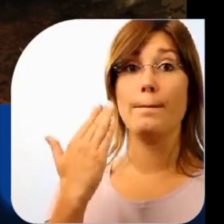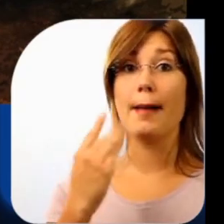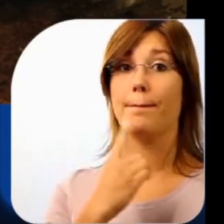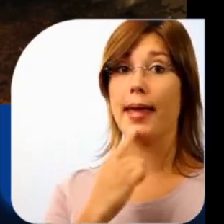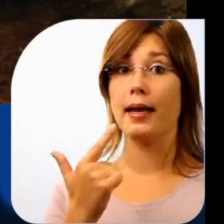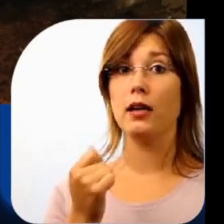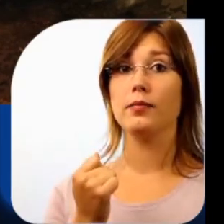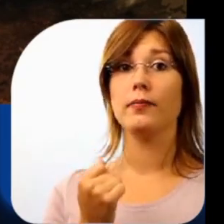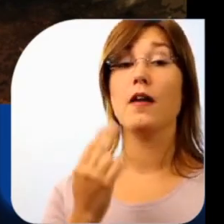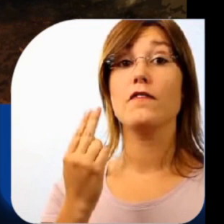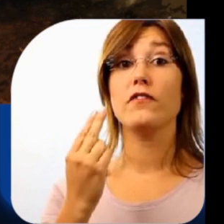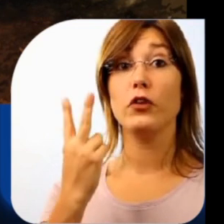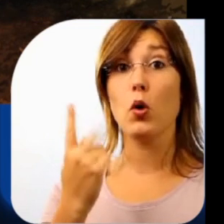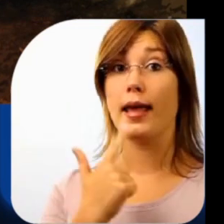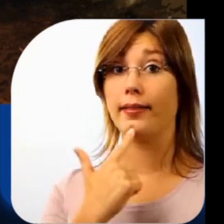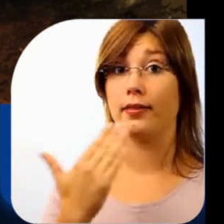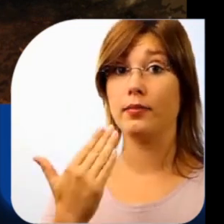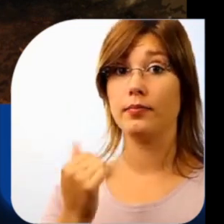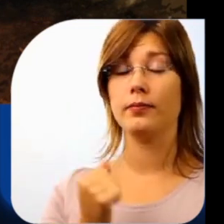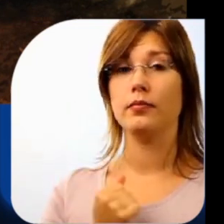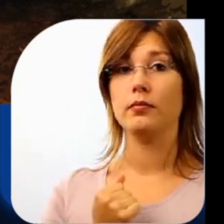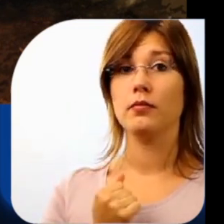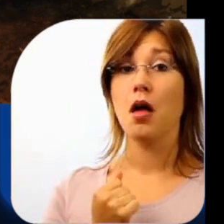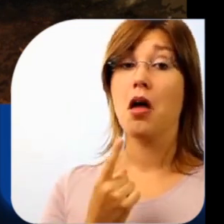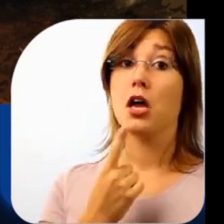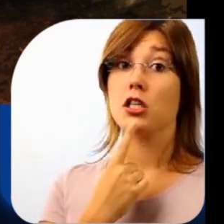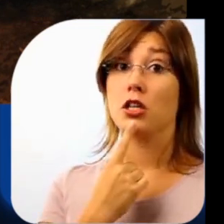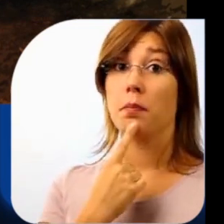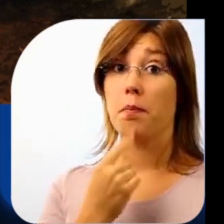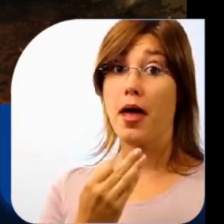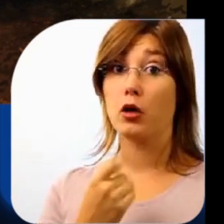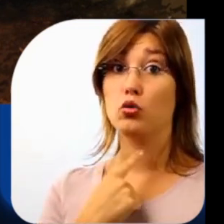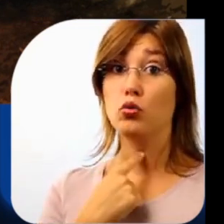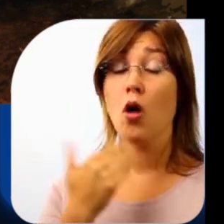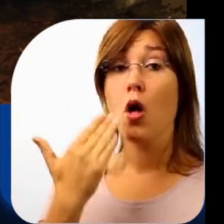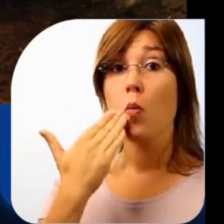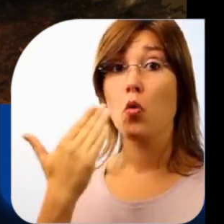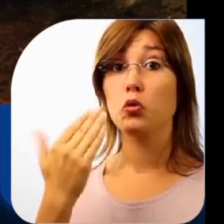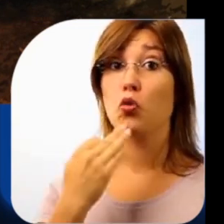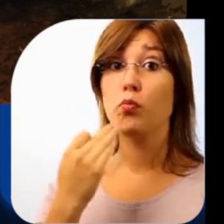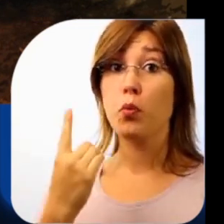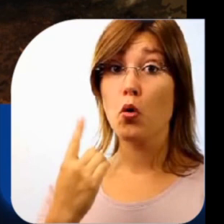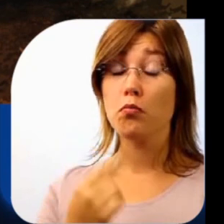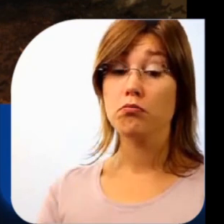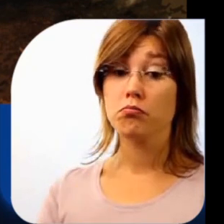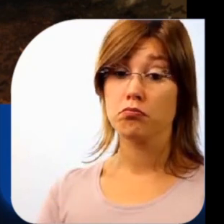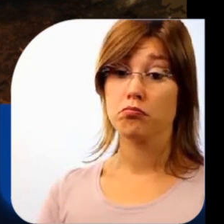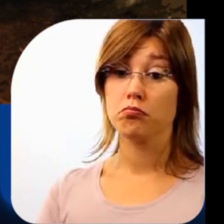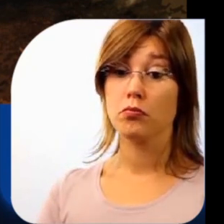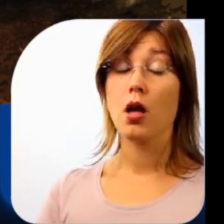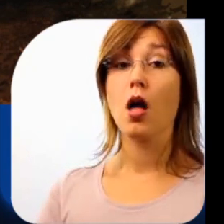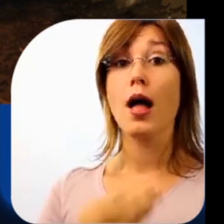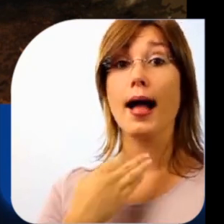Je m'appelle Violette. J'ai perdu mon troupeau,